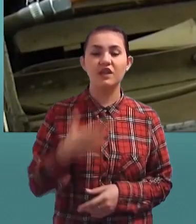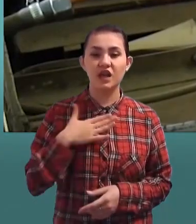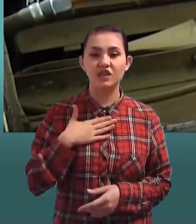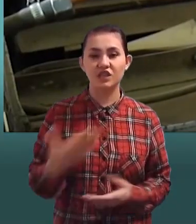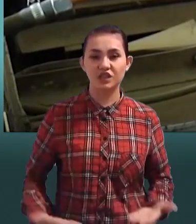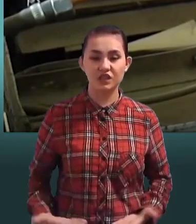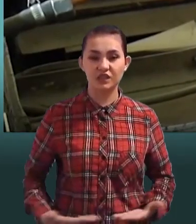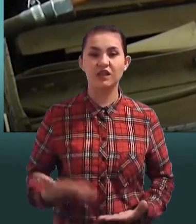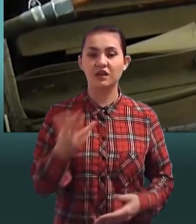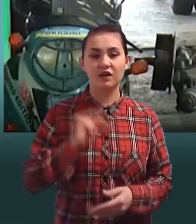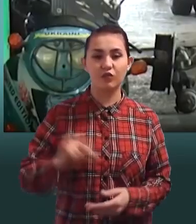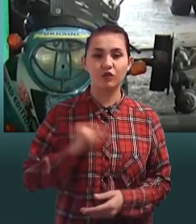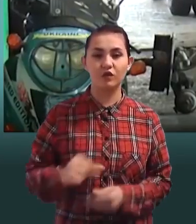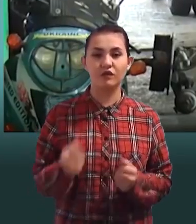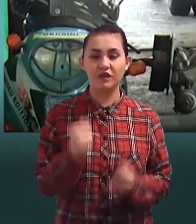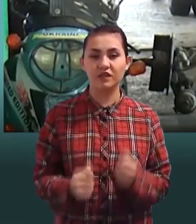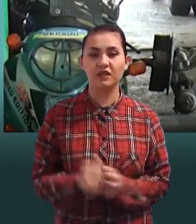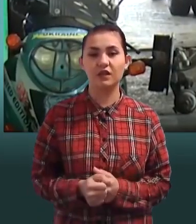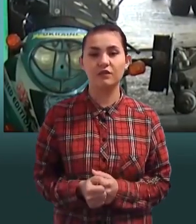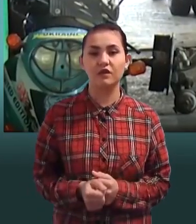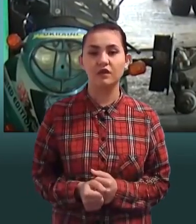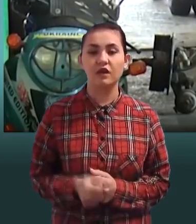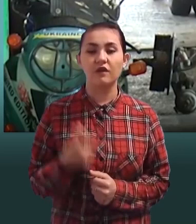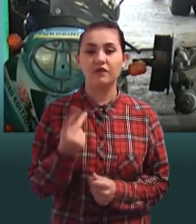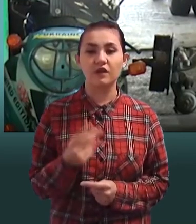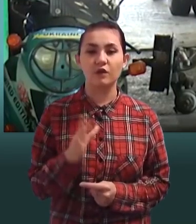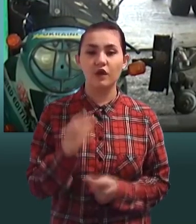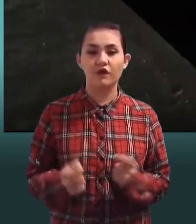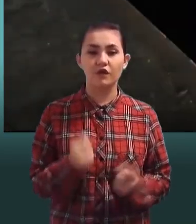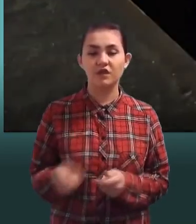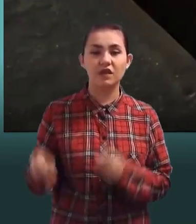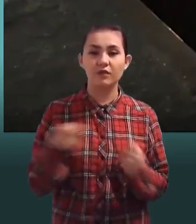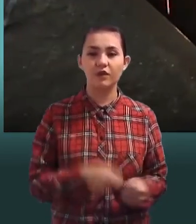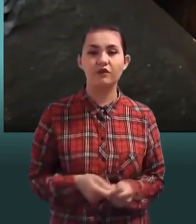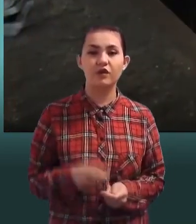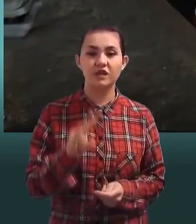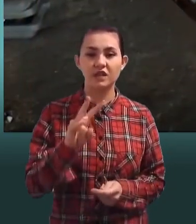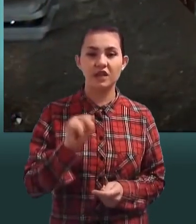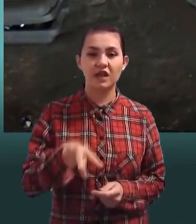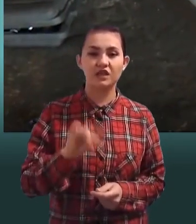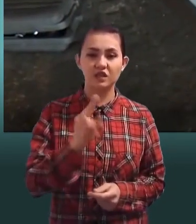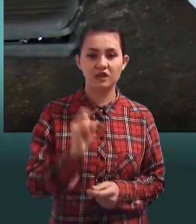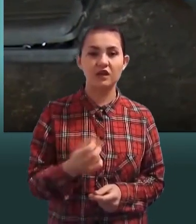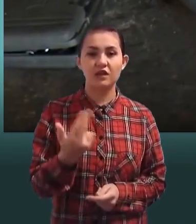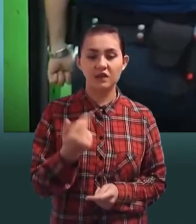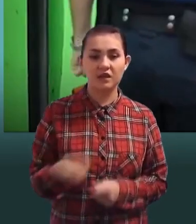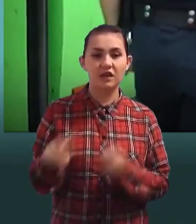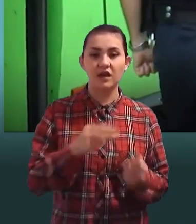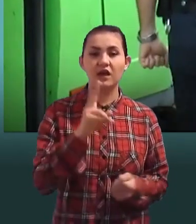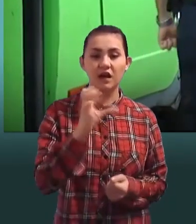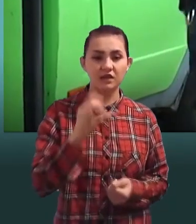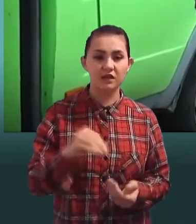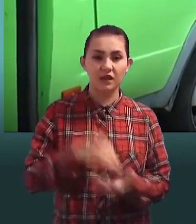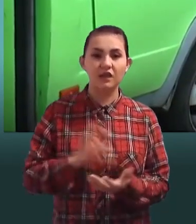которые работают водителями. Раз. Второе. Водители привозят наличку, да, сдают в кассу, которая на следующий